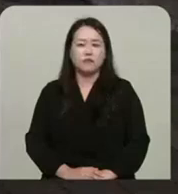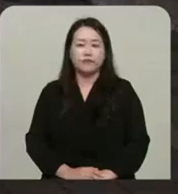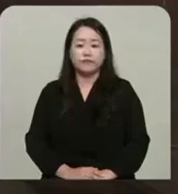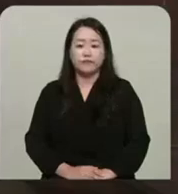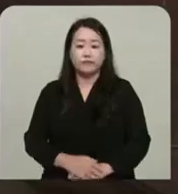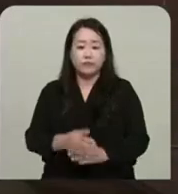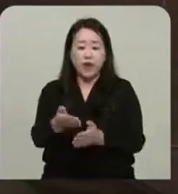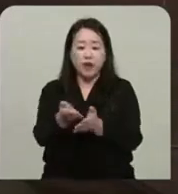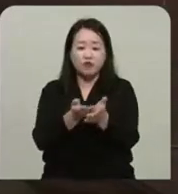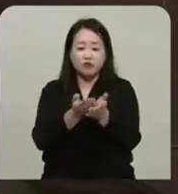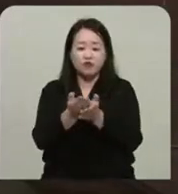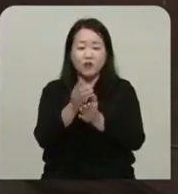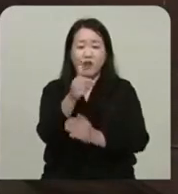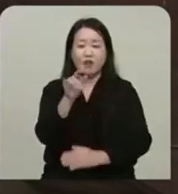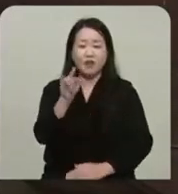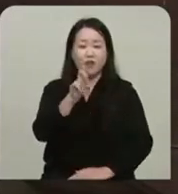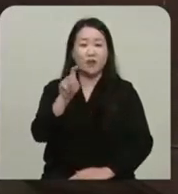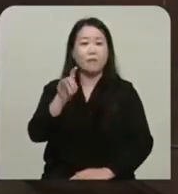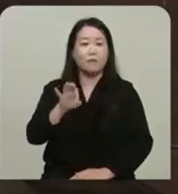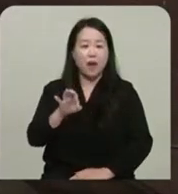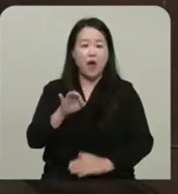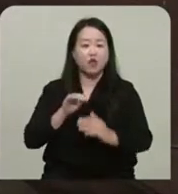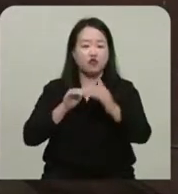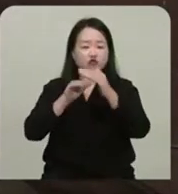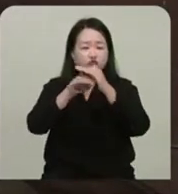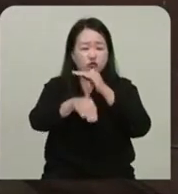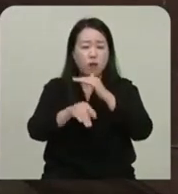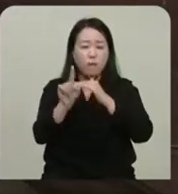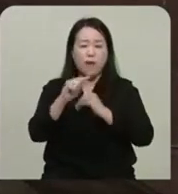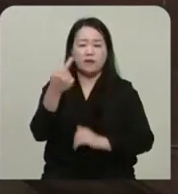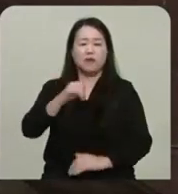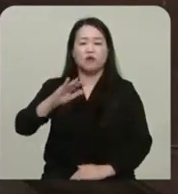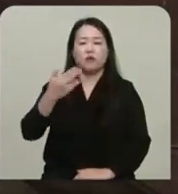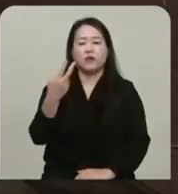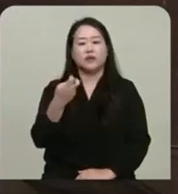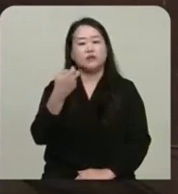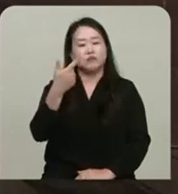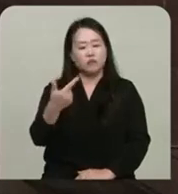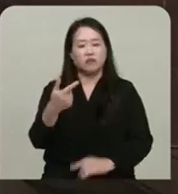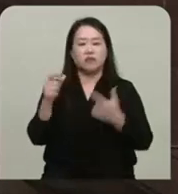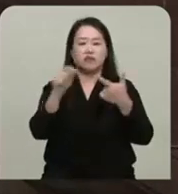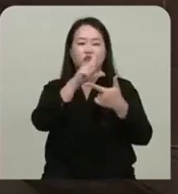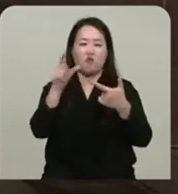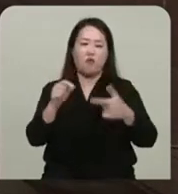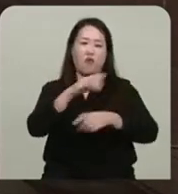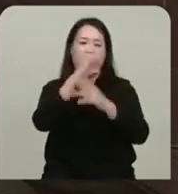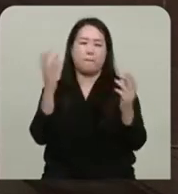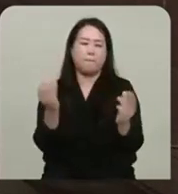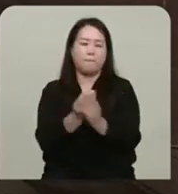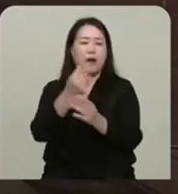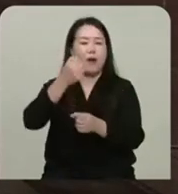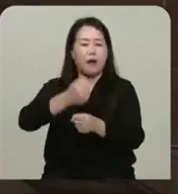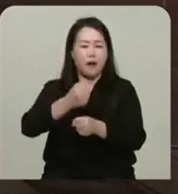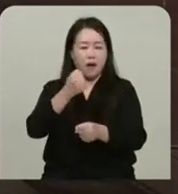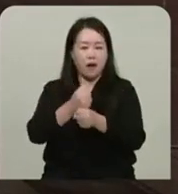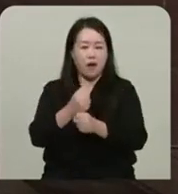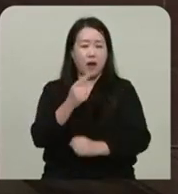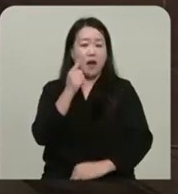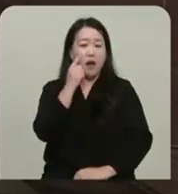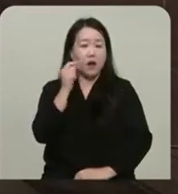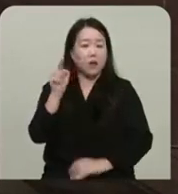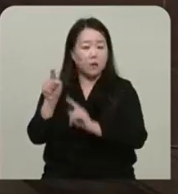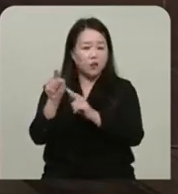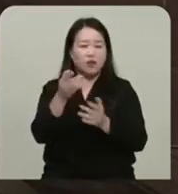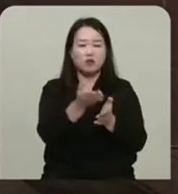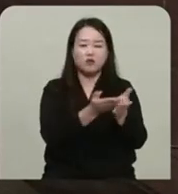군산 해망군은 1926년 6월달에 완공된 굴입니다. 일제가 군산 도시 계획